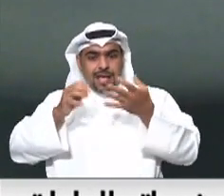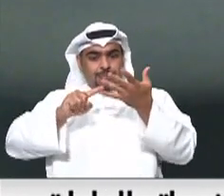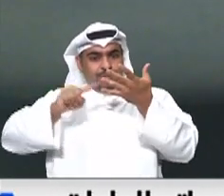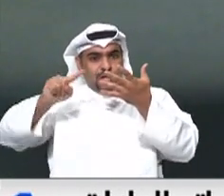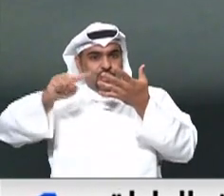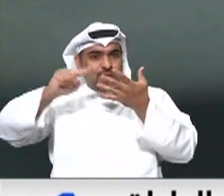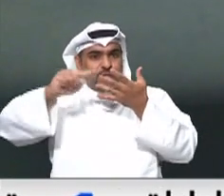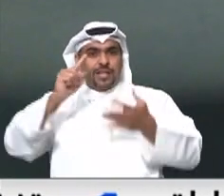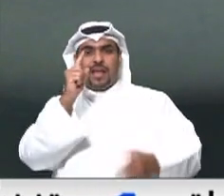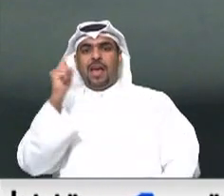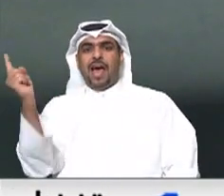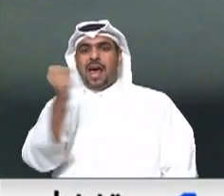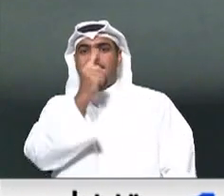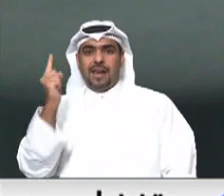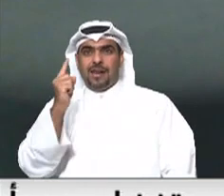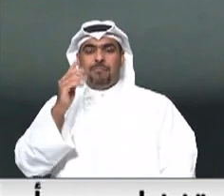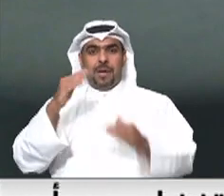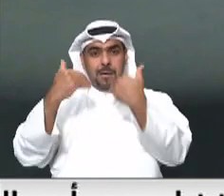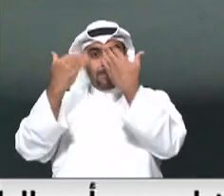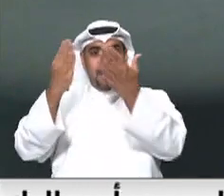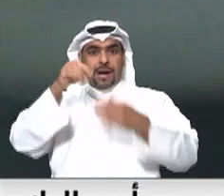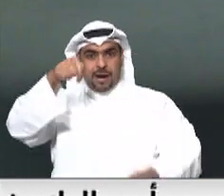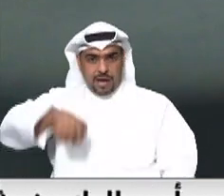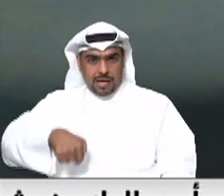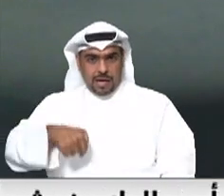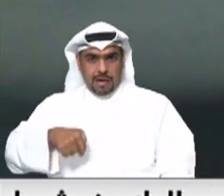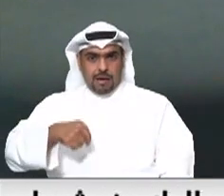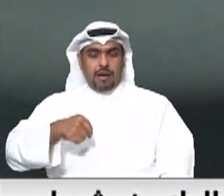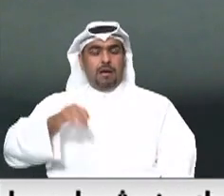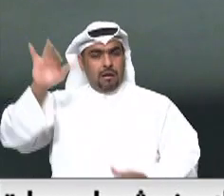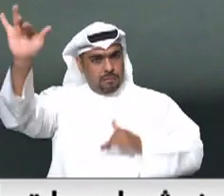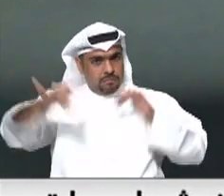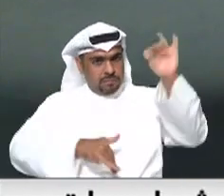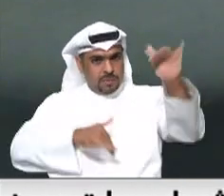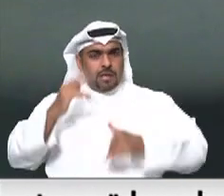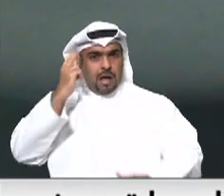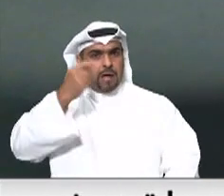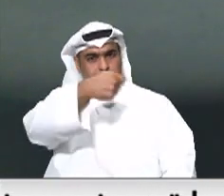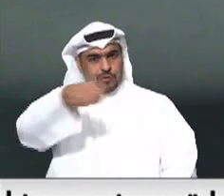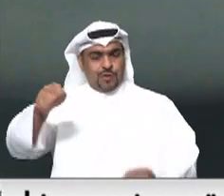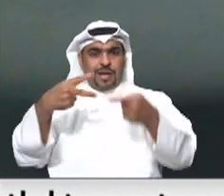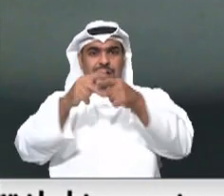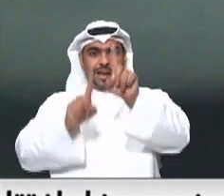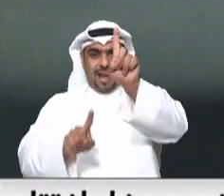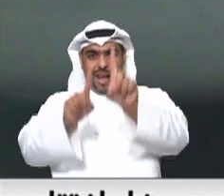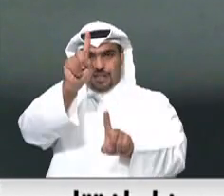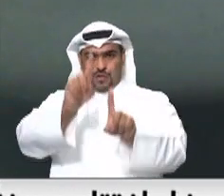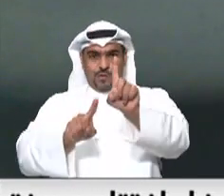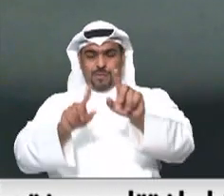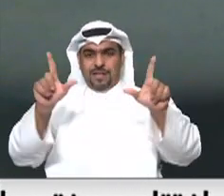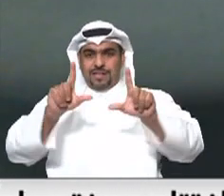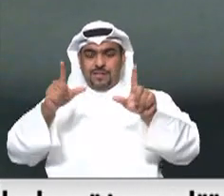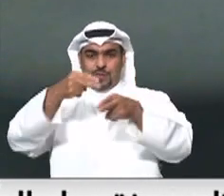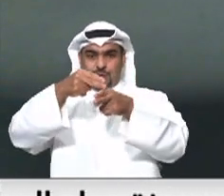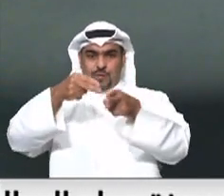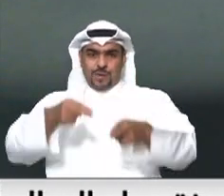محط اهتمام الاستثمارات الأجنبية لا سيما مع الالتزام التام في الحوكمة والشفافية. فيصل الجاسم، تلفزيون دولة الكويت.